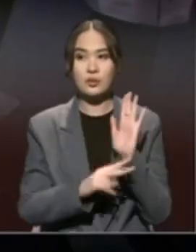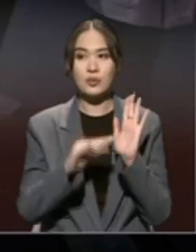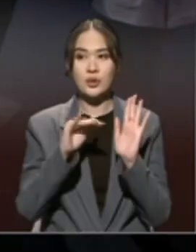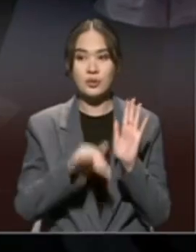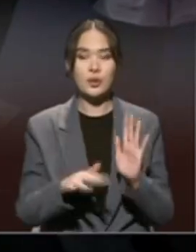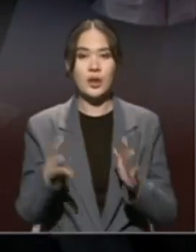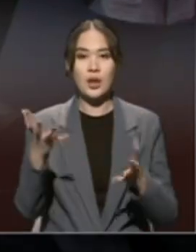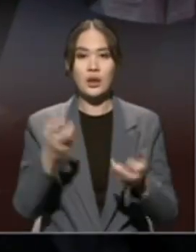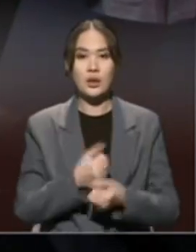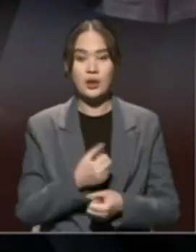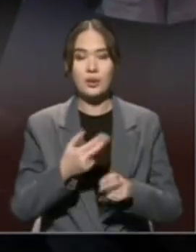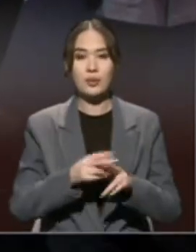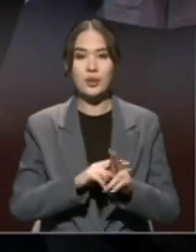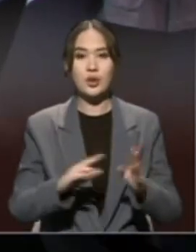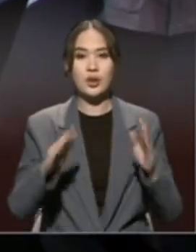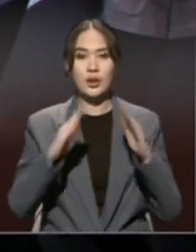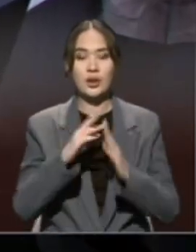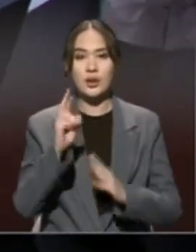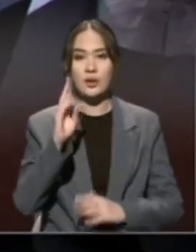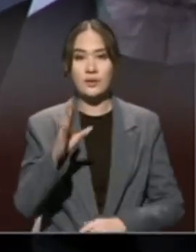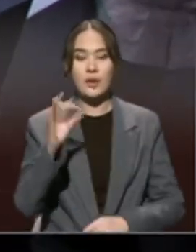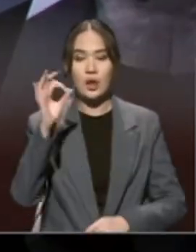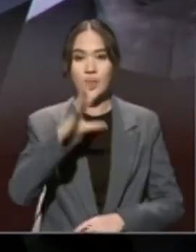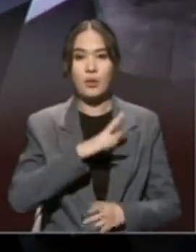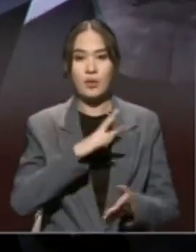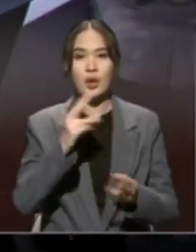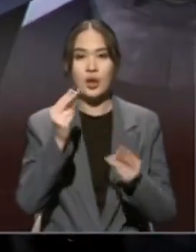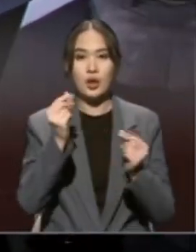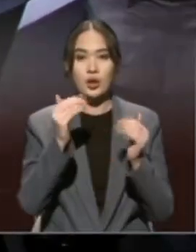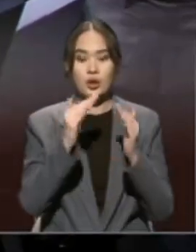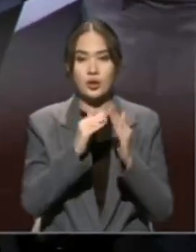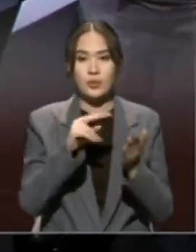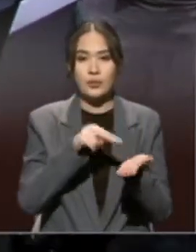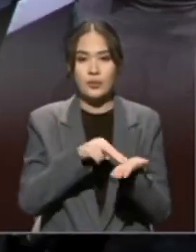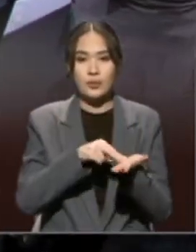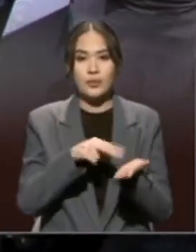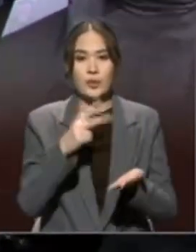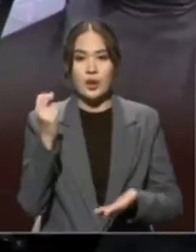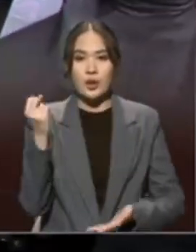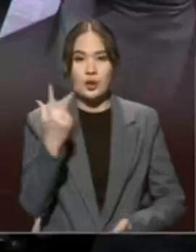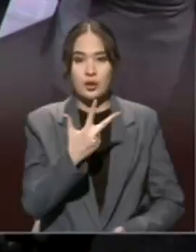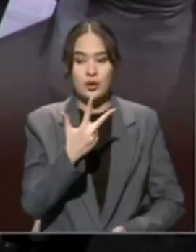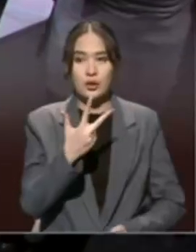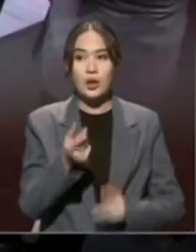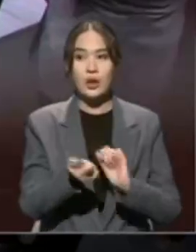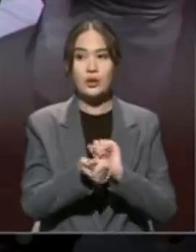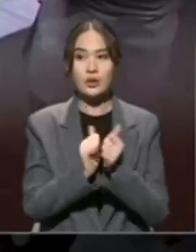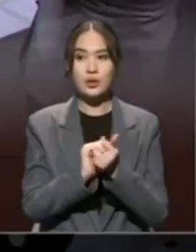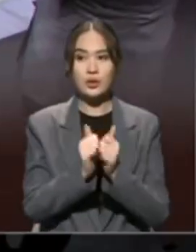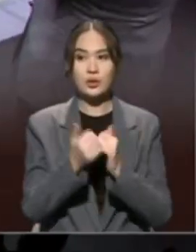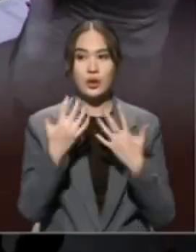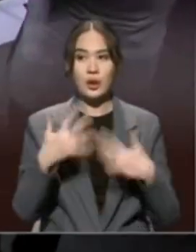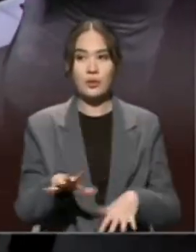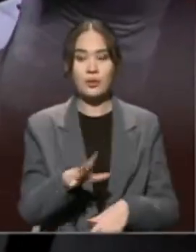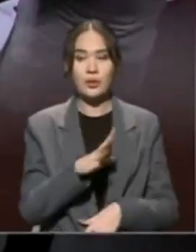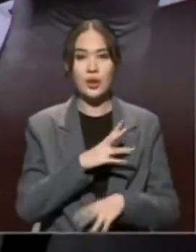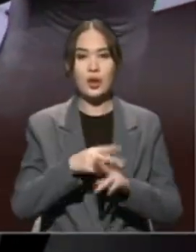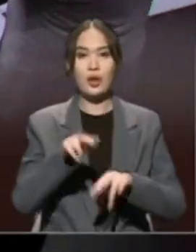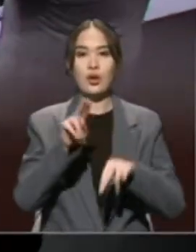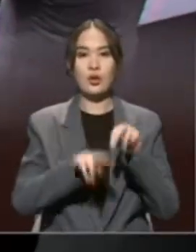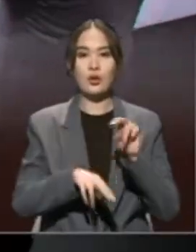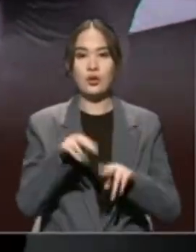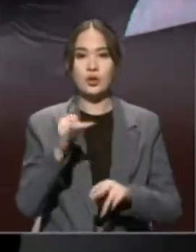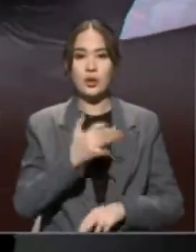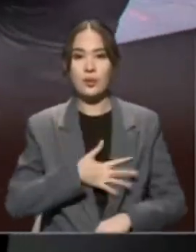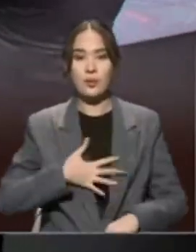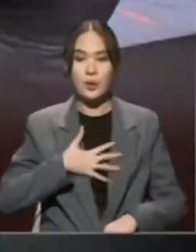азаматымыз баспаналы болды. Қазір бірақ та үйдің бағасы осыдан 3 жылғы мезеге түсті. Түскен екен, қазір құрылысшылар байбалам